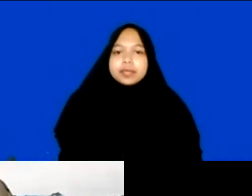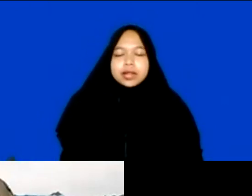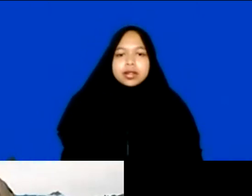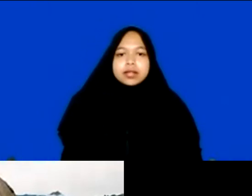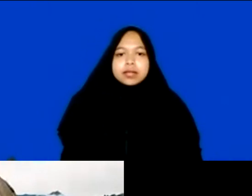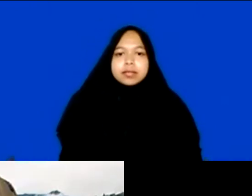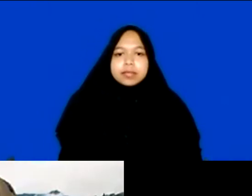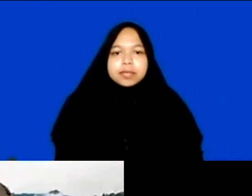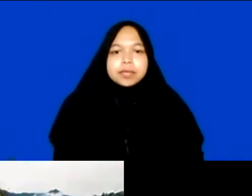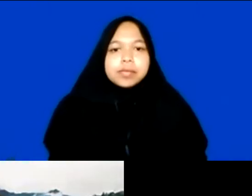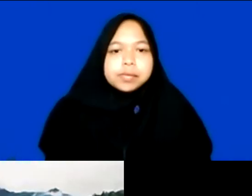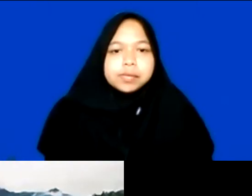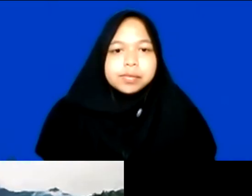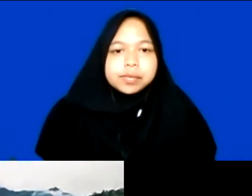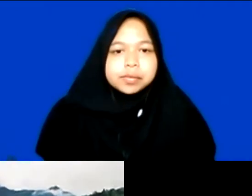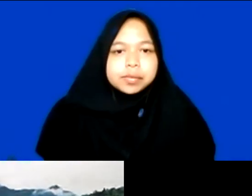Seperti itu.